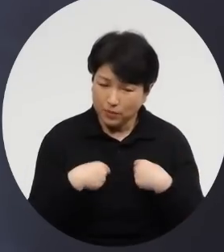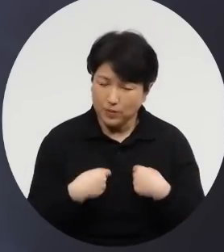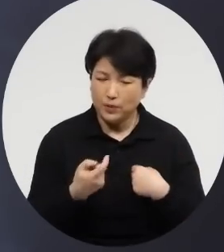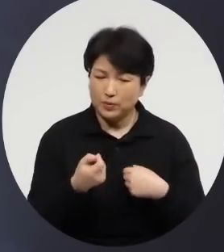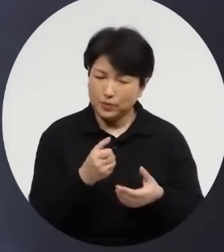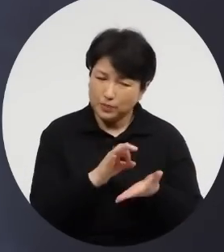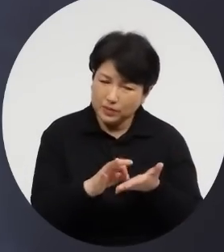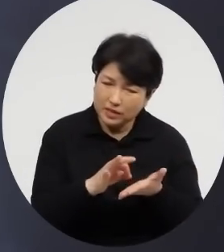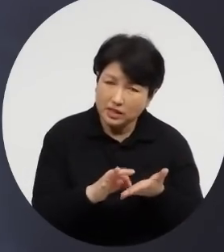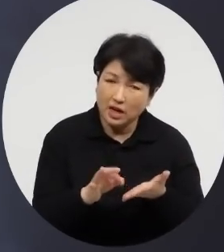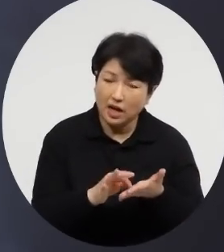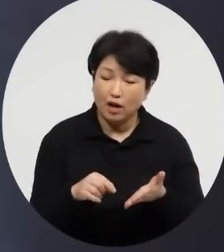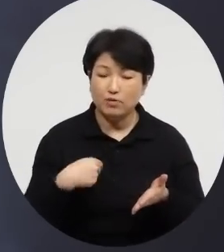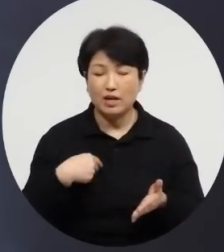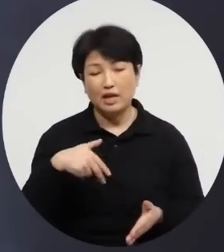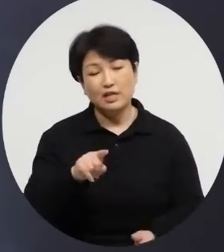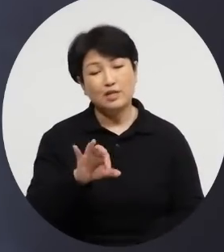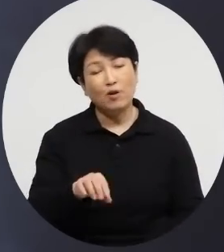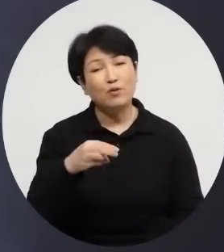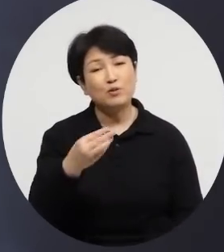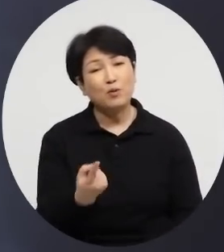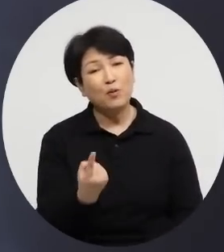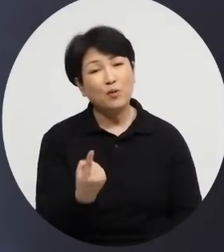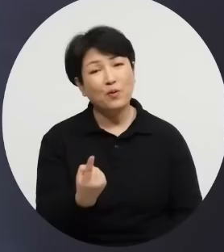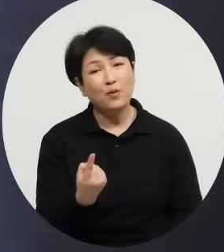모토에 당신 남편은 딱 맞는 사람이에요.